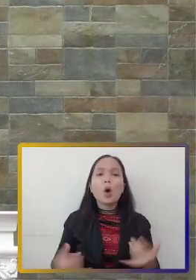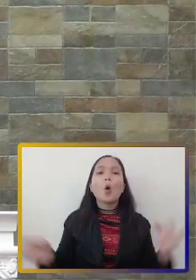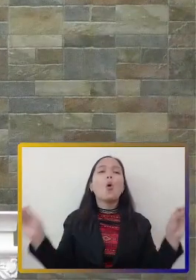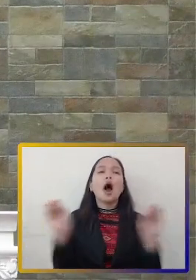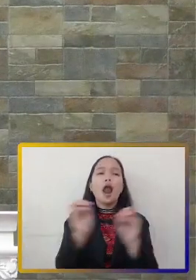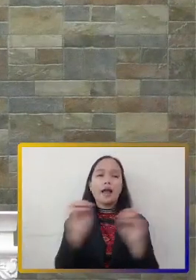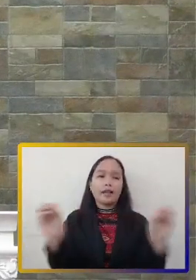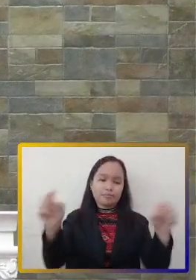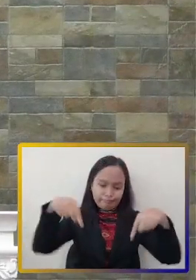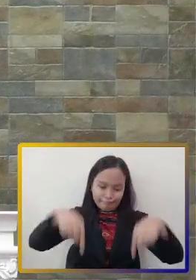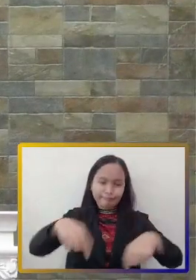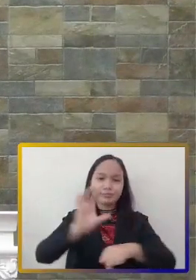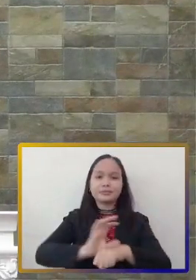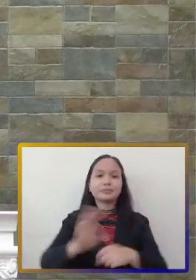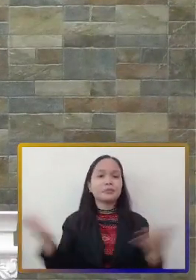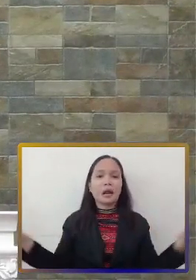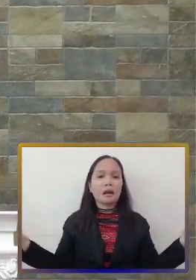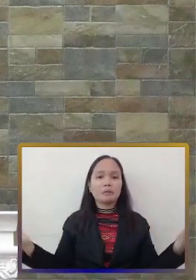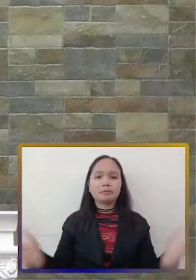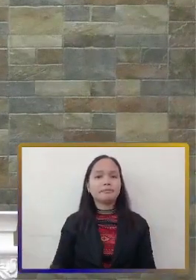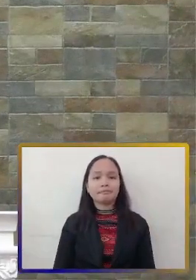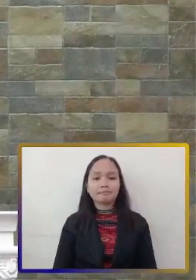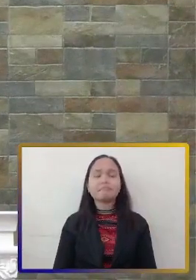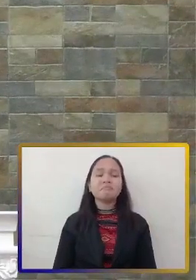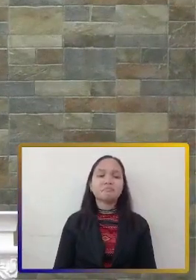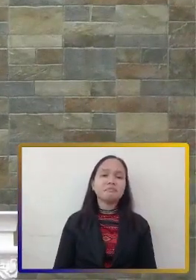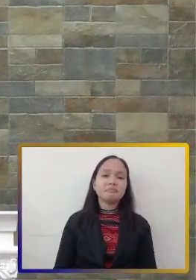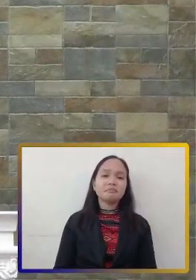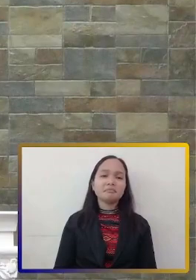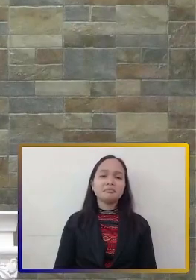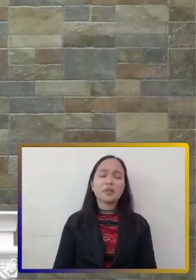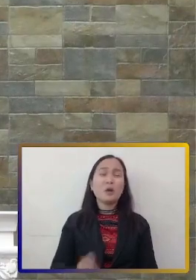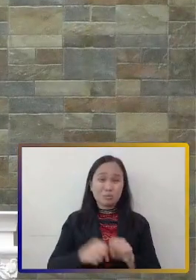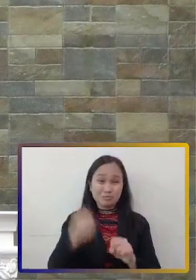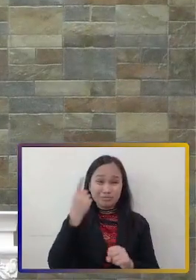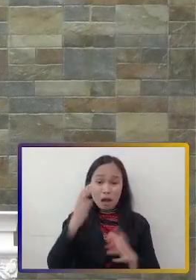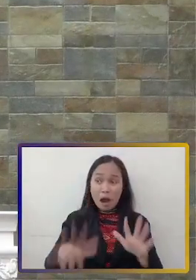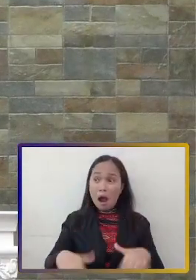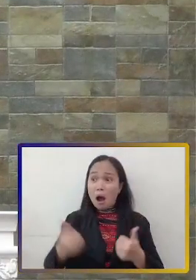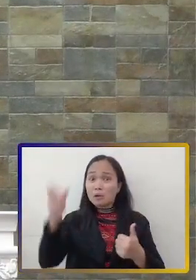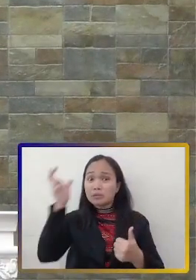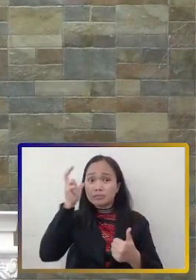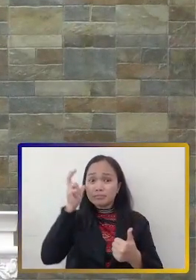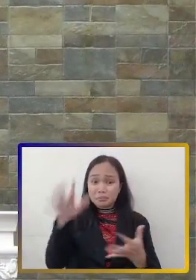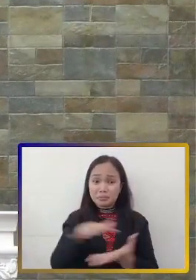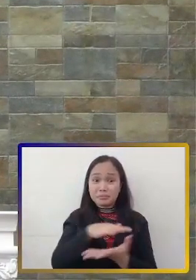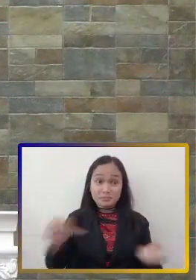simbahan. Now, the other scene, kung paano po gibain ng Diablo ang tahanan?